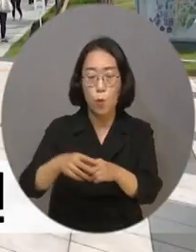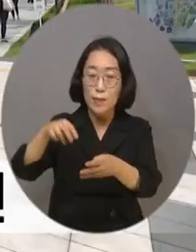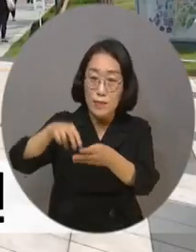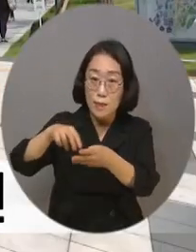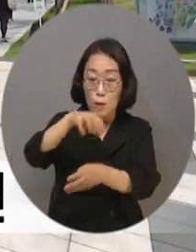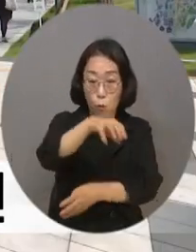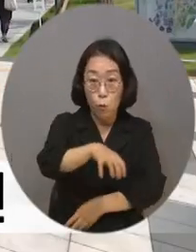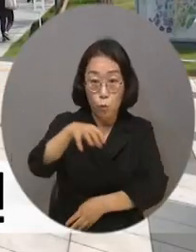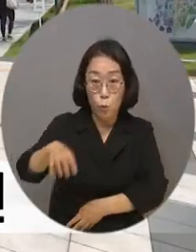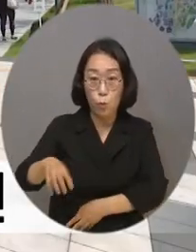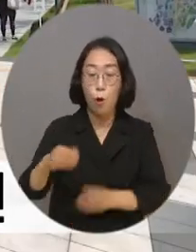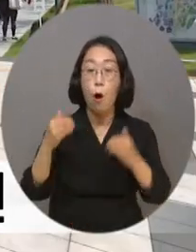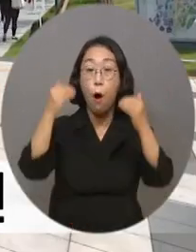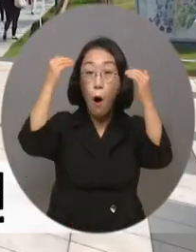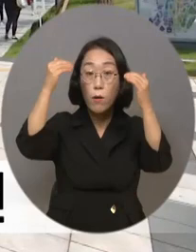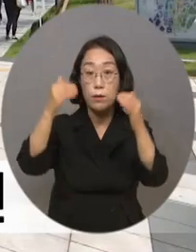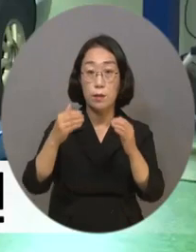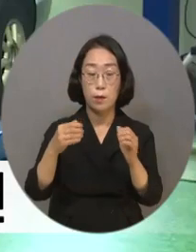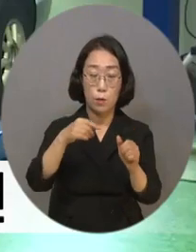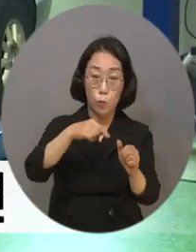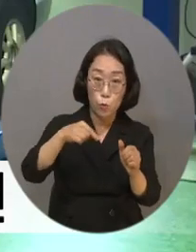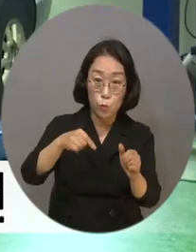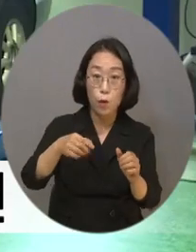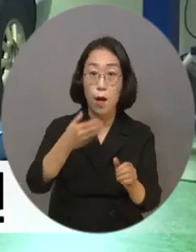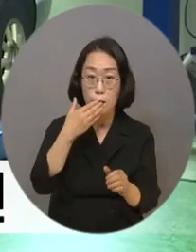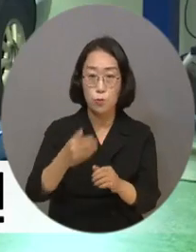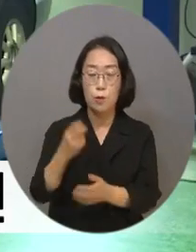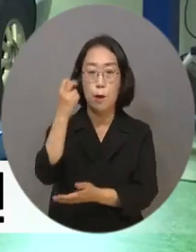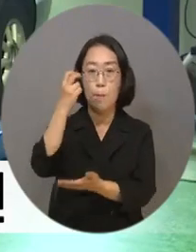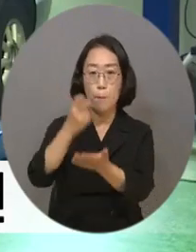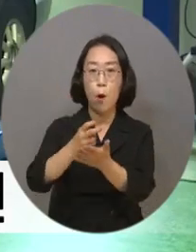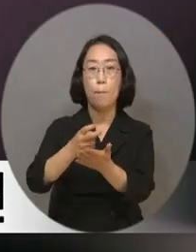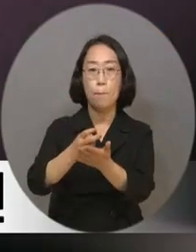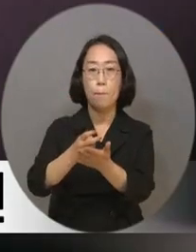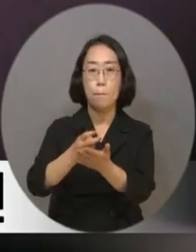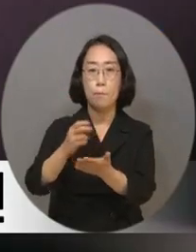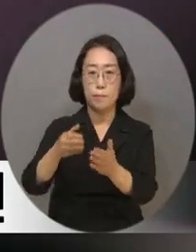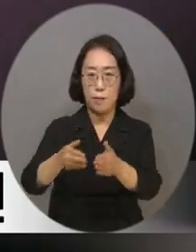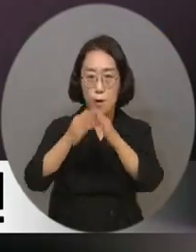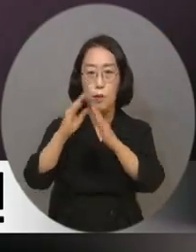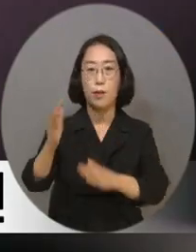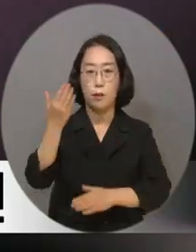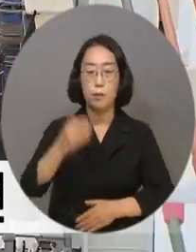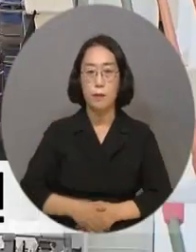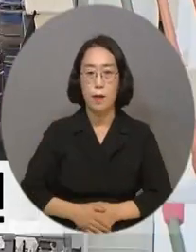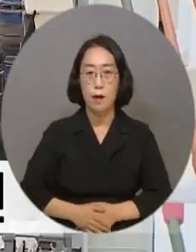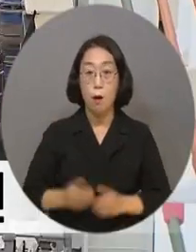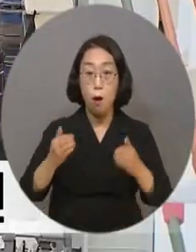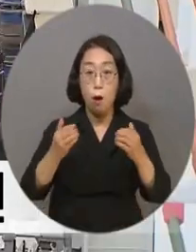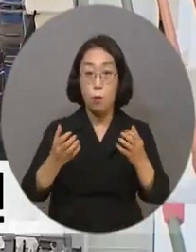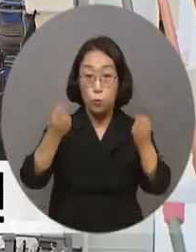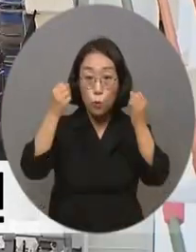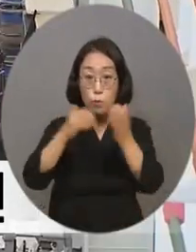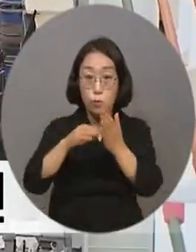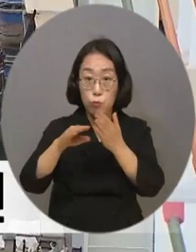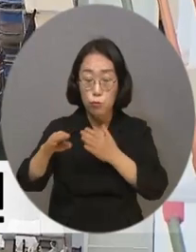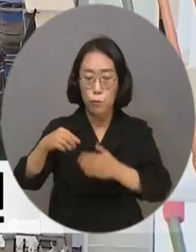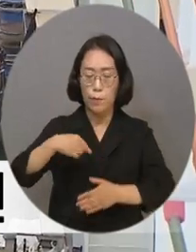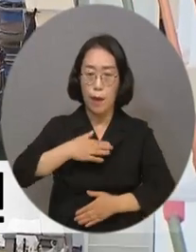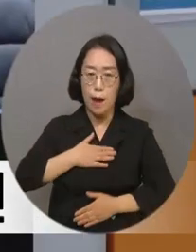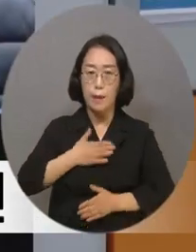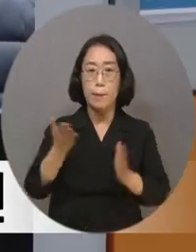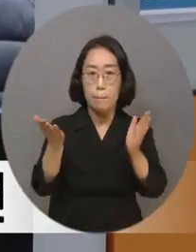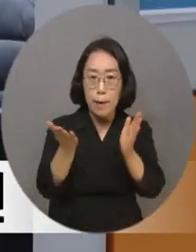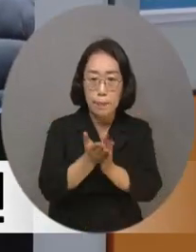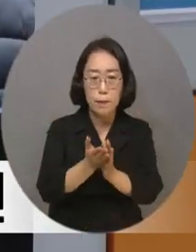진로교육센터에서 성인 진로교육을 실시할 수 있는 근거가 마련됐다고 밝혔습니다. 성인 진로교육은 성인이 자신에게